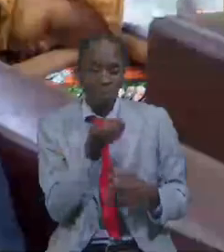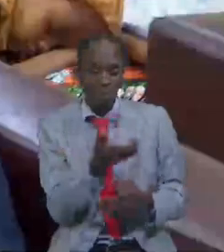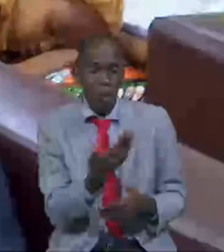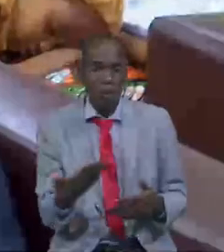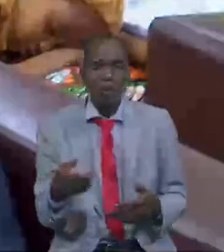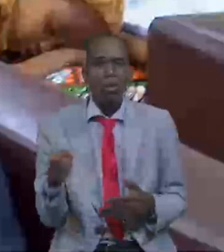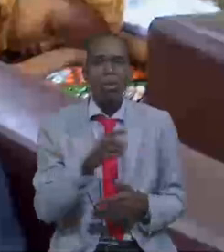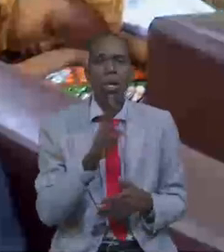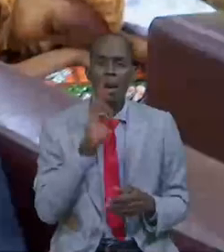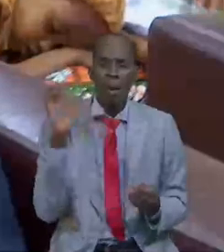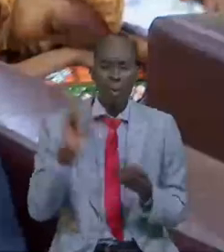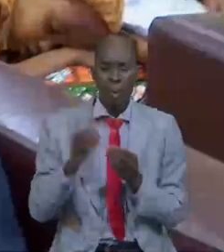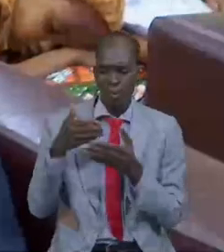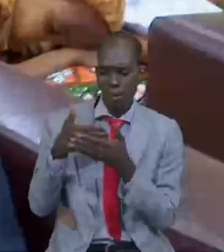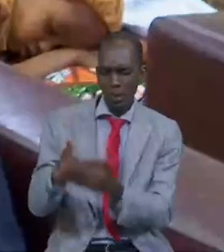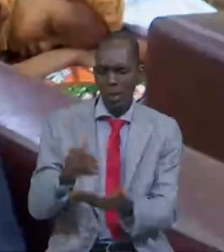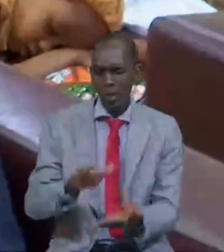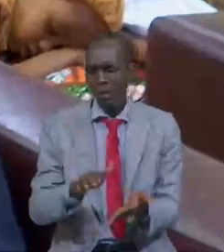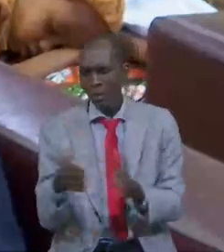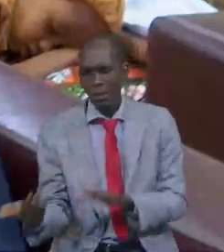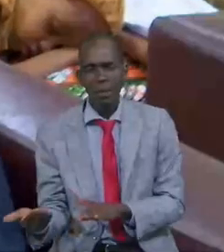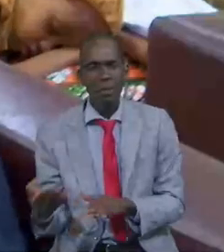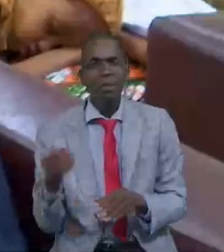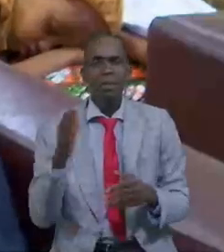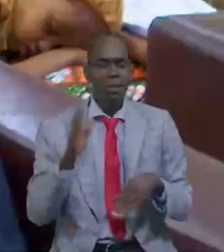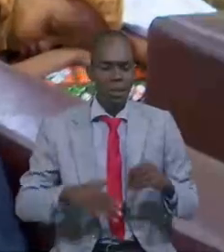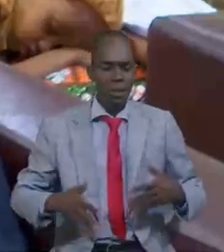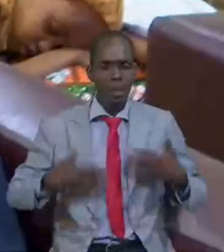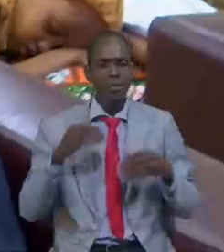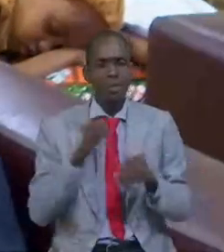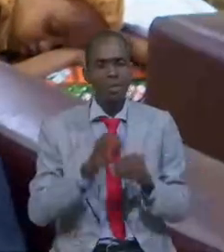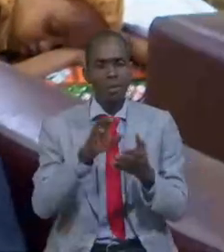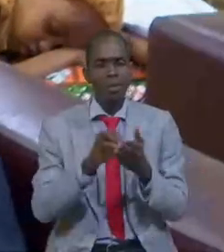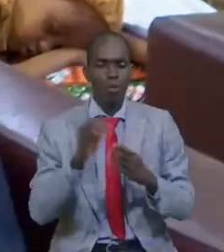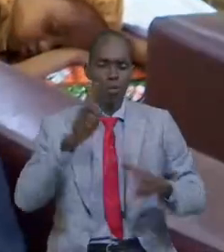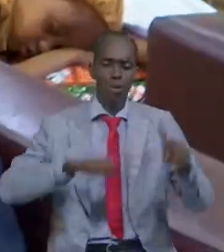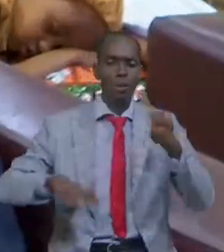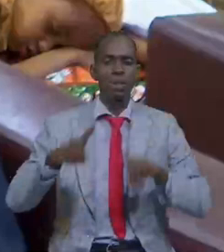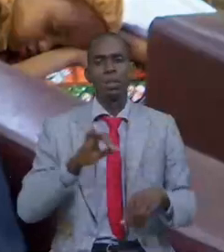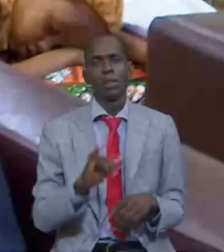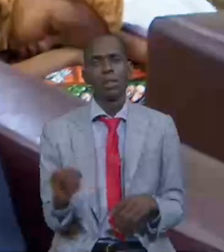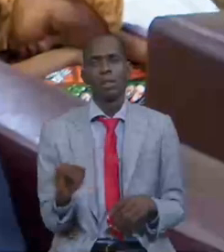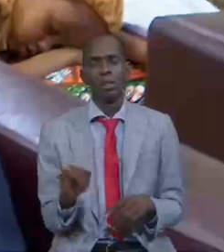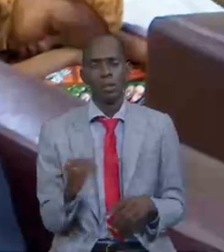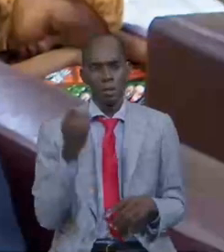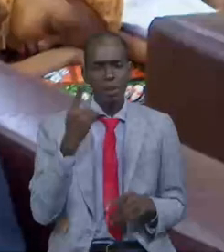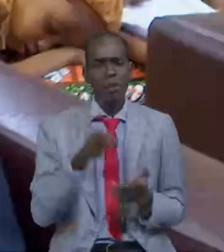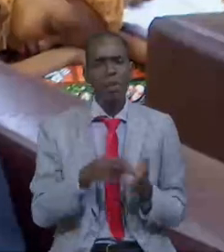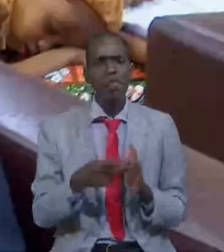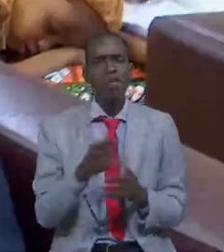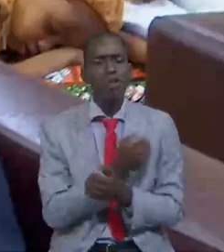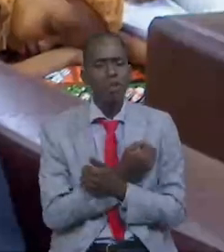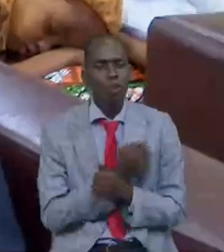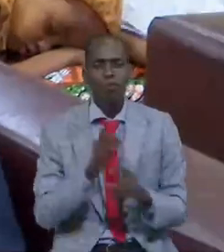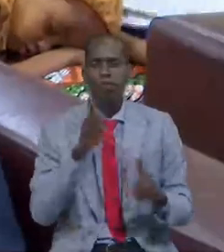mort par les paroles de la bouche qui ne sont proches de la vie. Et ces enfants d'Israël, ils étaient plus proches de la